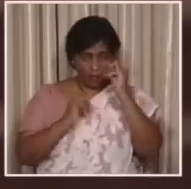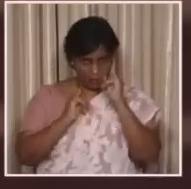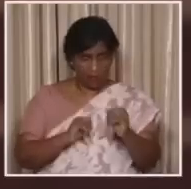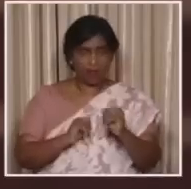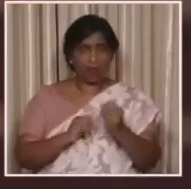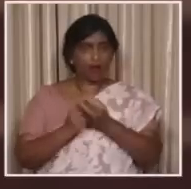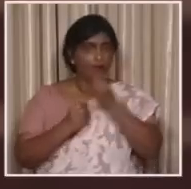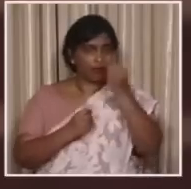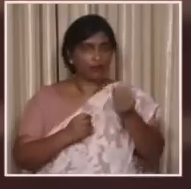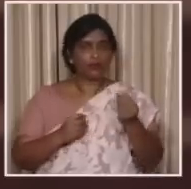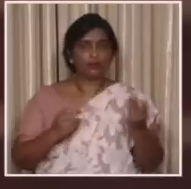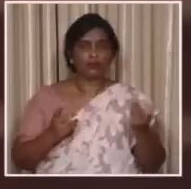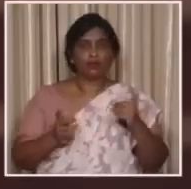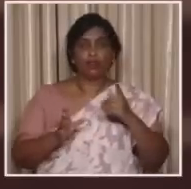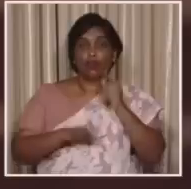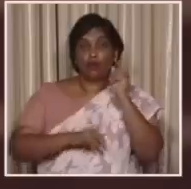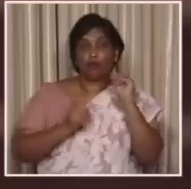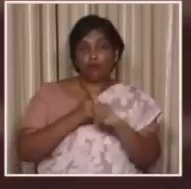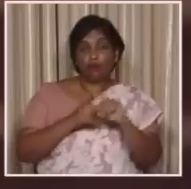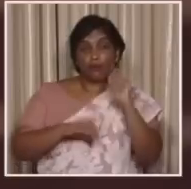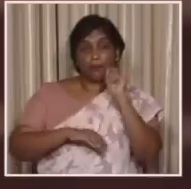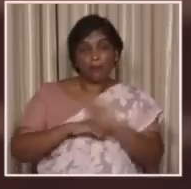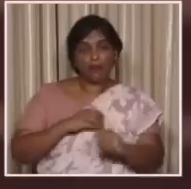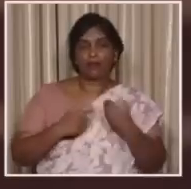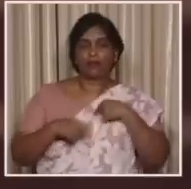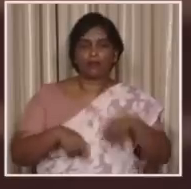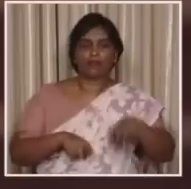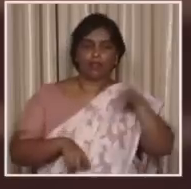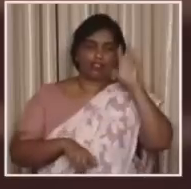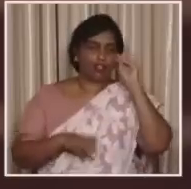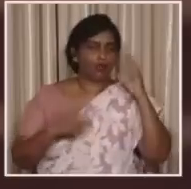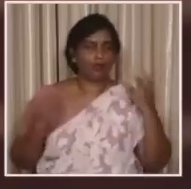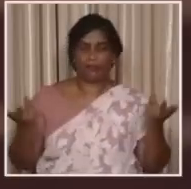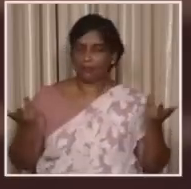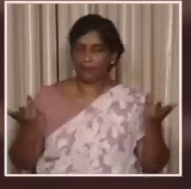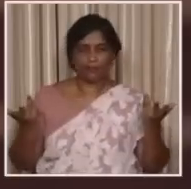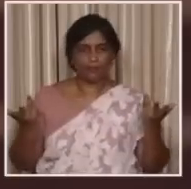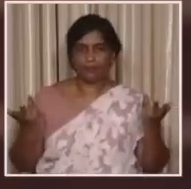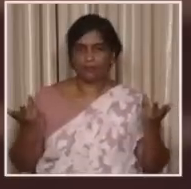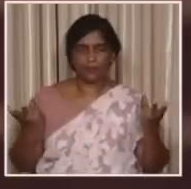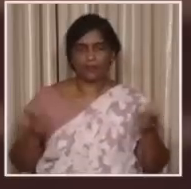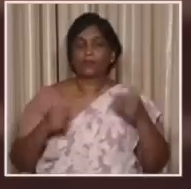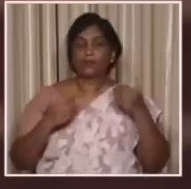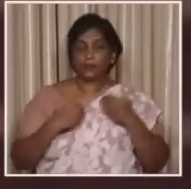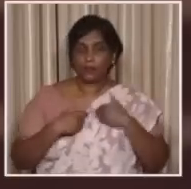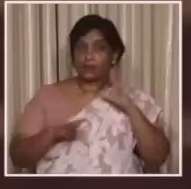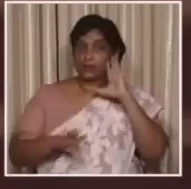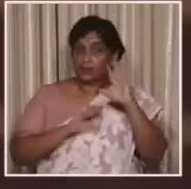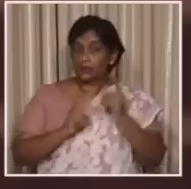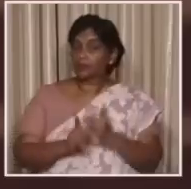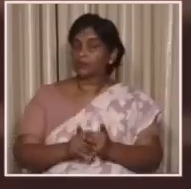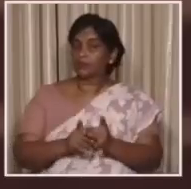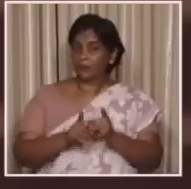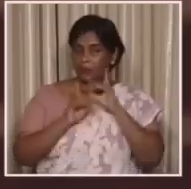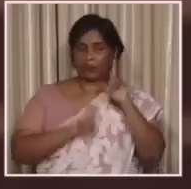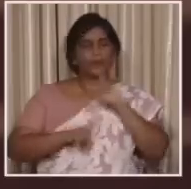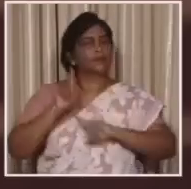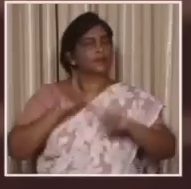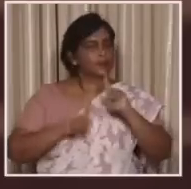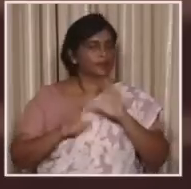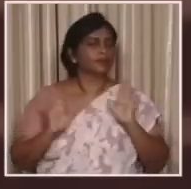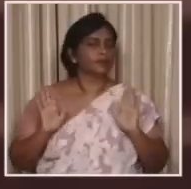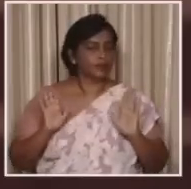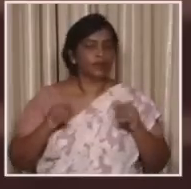ප්‍රභාකරන්ට දුන්න එක යුද උපක්‍රම ගැන ඔබතුමාටයි මටයි මේකේ අවබෝධයක් නැහැ ගරු නියෝජ්‍ය කතානායකතුමනි. අපි තොරතුරු පදනම් කරගෙන කතා කරන